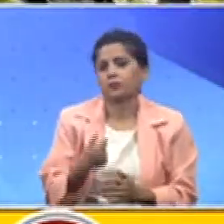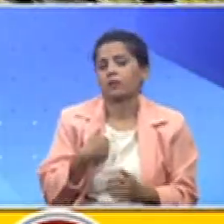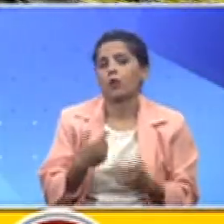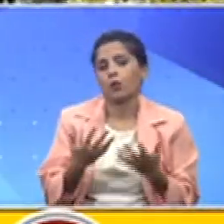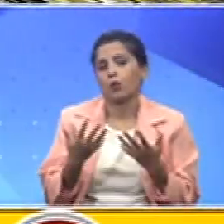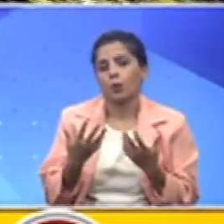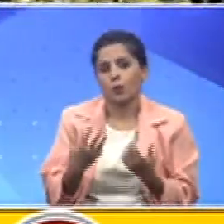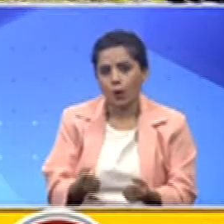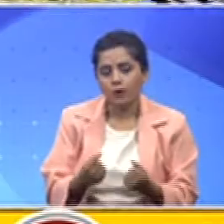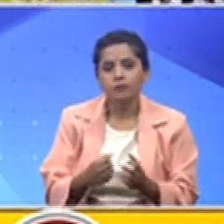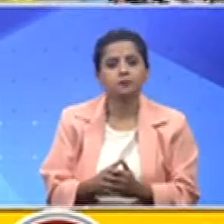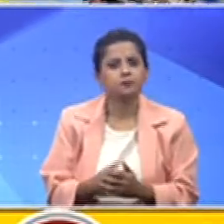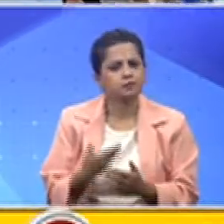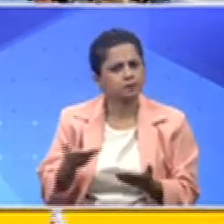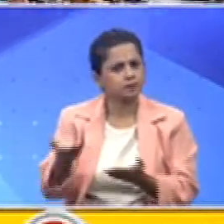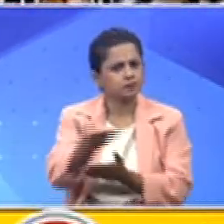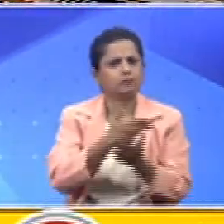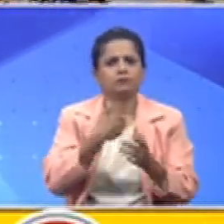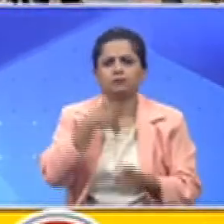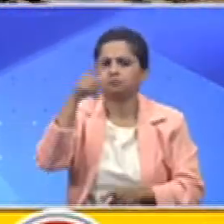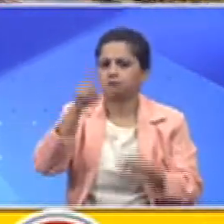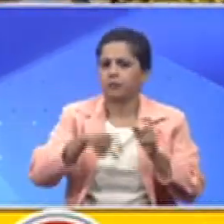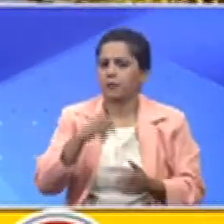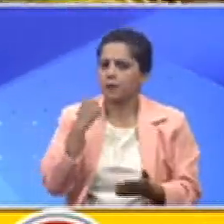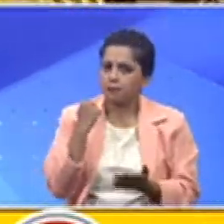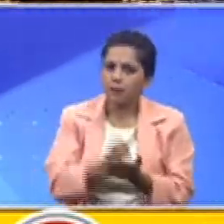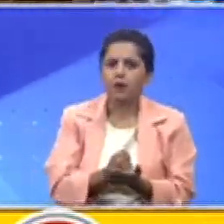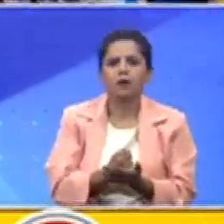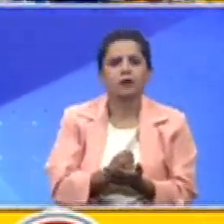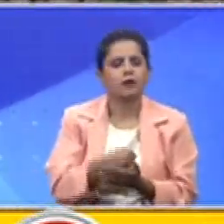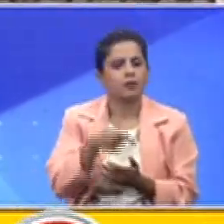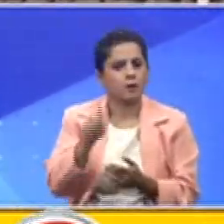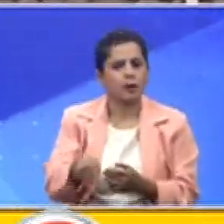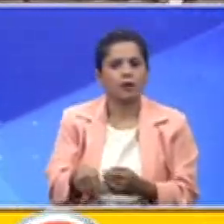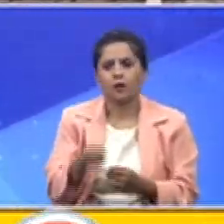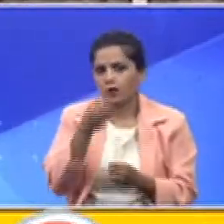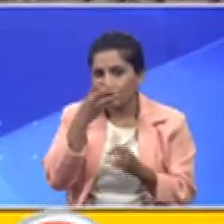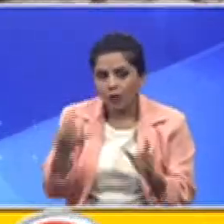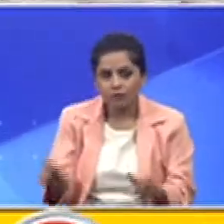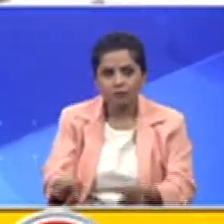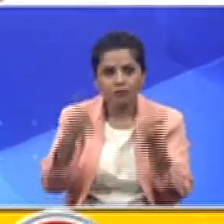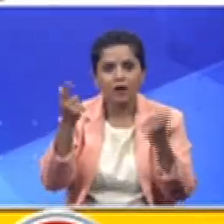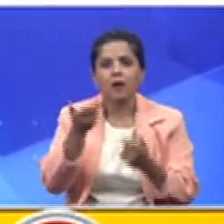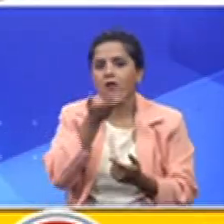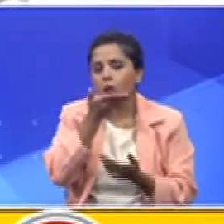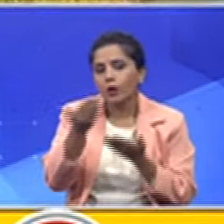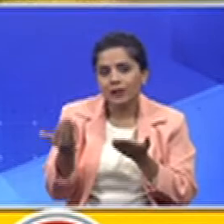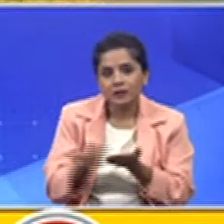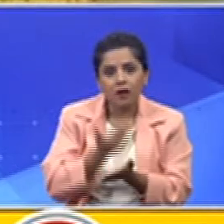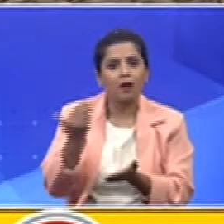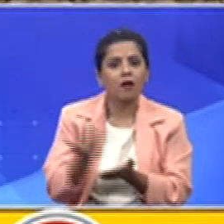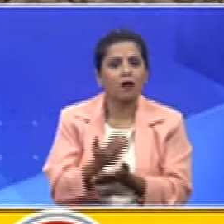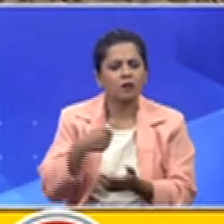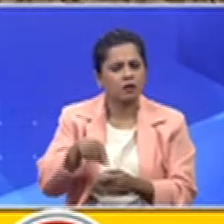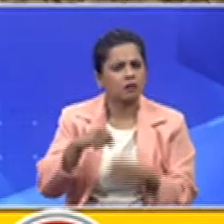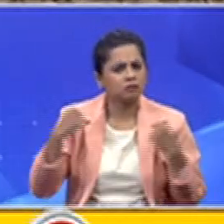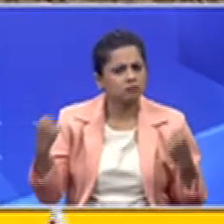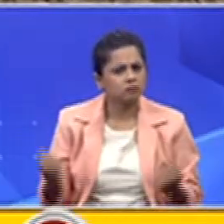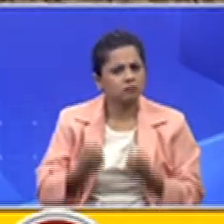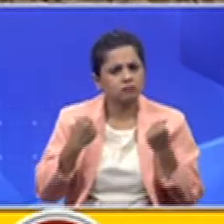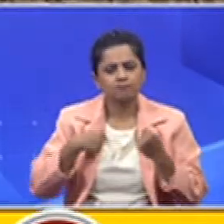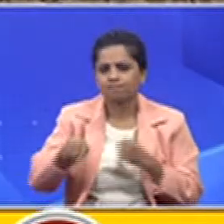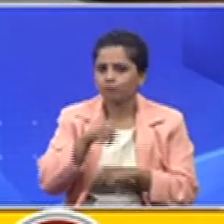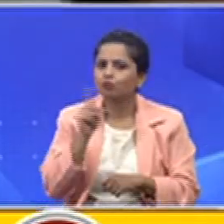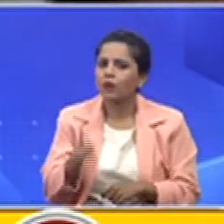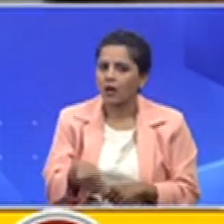चाहूंगा कि हम सब भी पेड़ लगाने और पानी बचाने के इन प्रयासों का हिस्सा